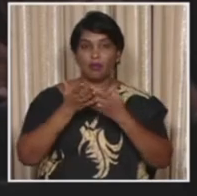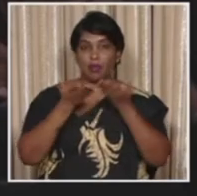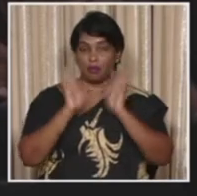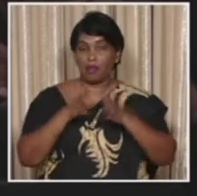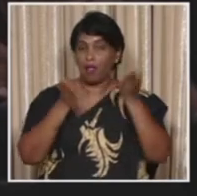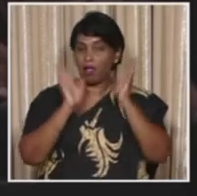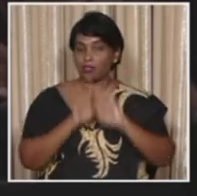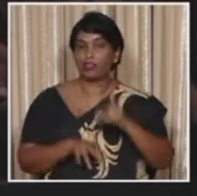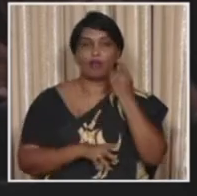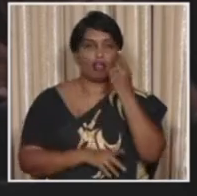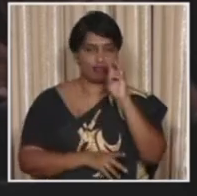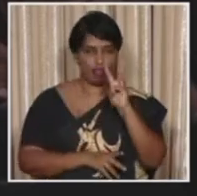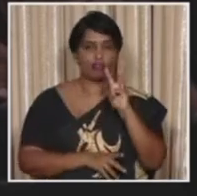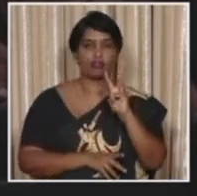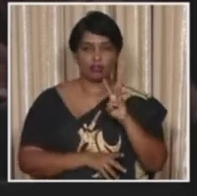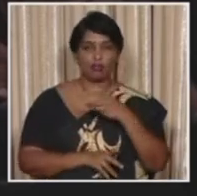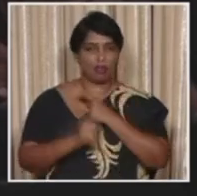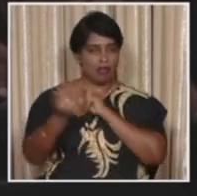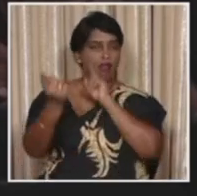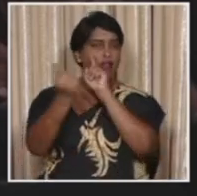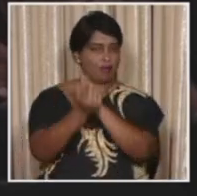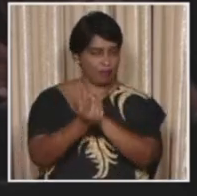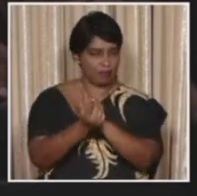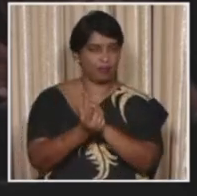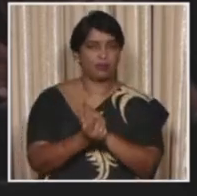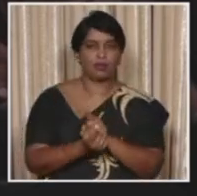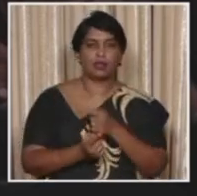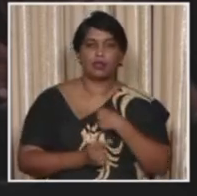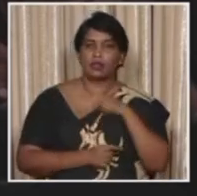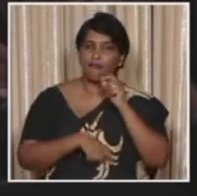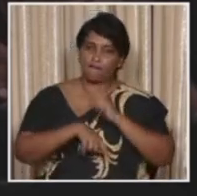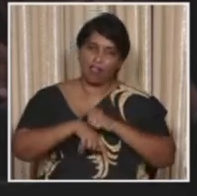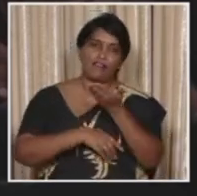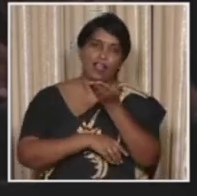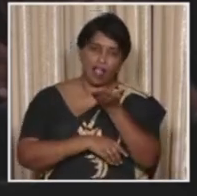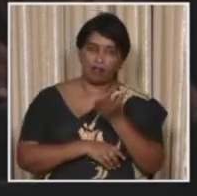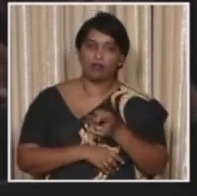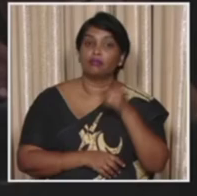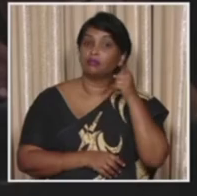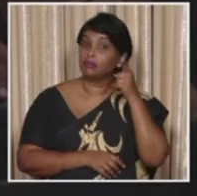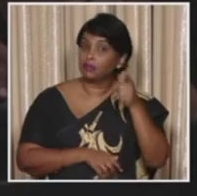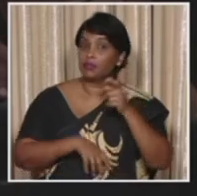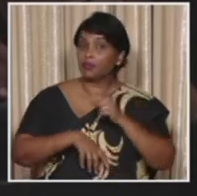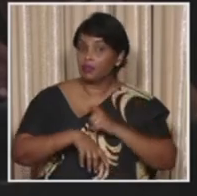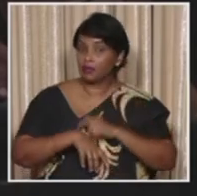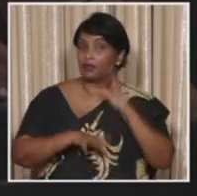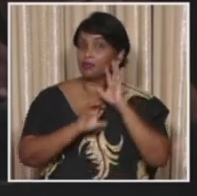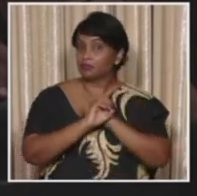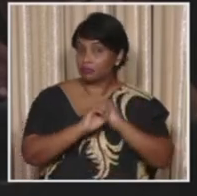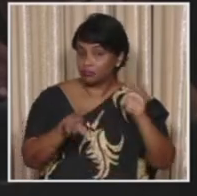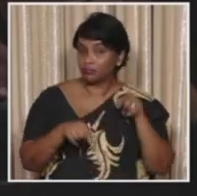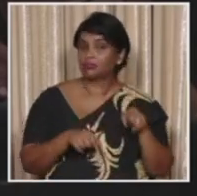nida. Utama alang ramah mama awa. Ayolaman kahle illu ayah ibu ayeh vele ayeh utama mi prakashe karanang.